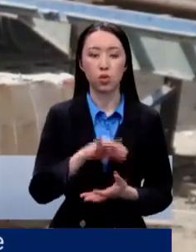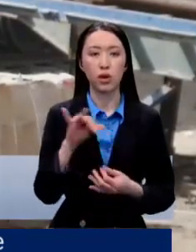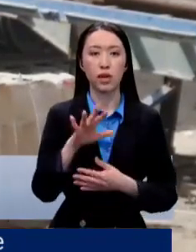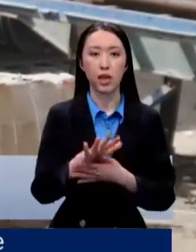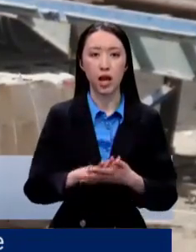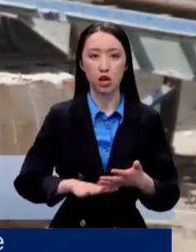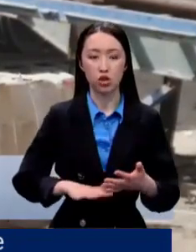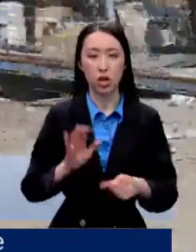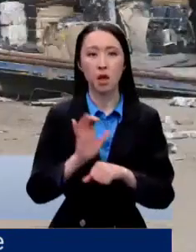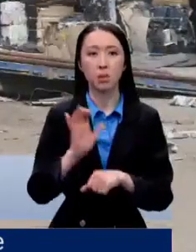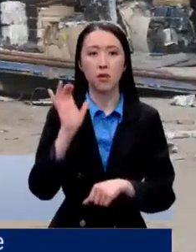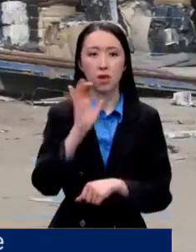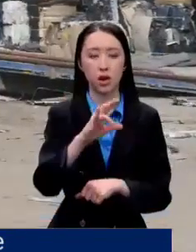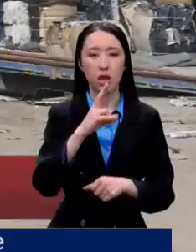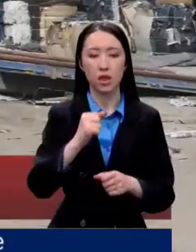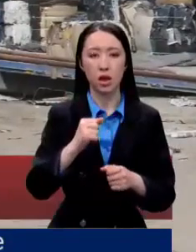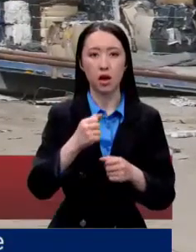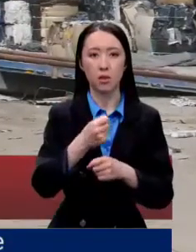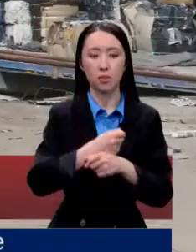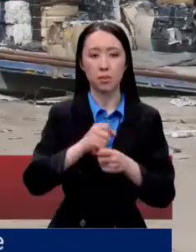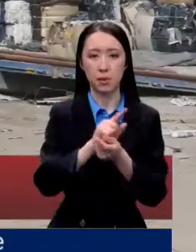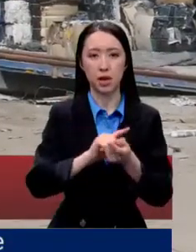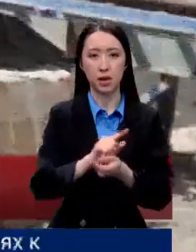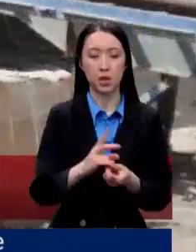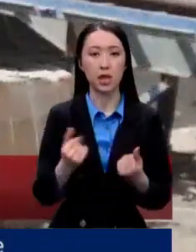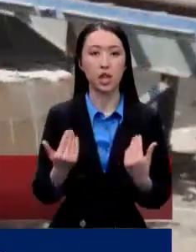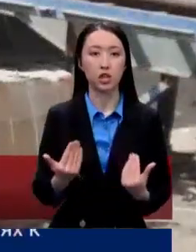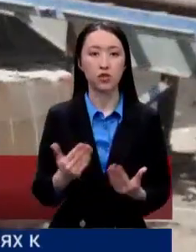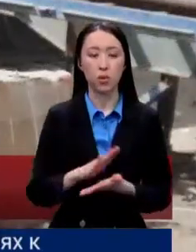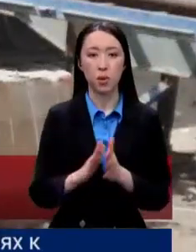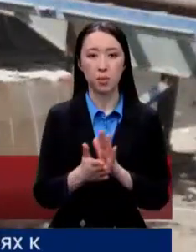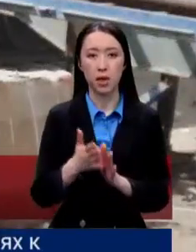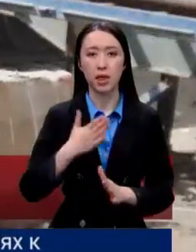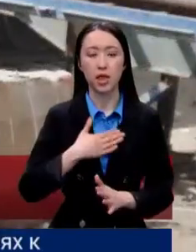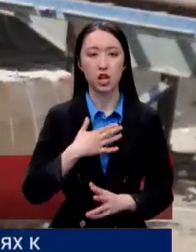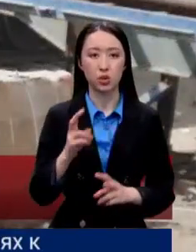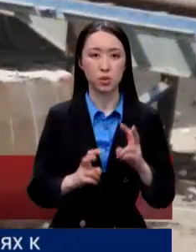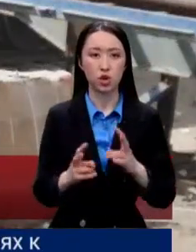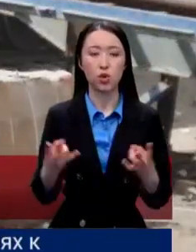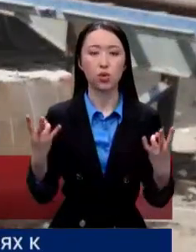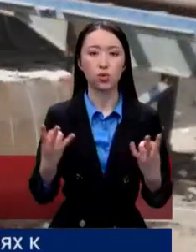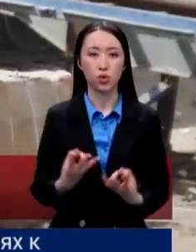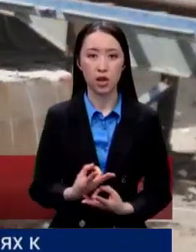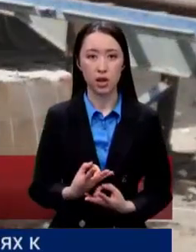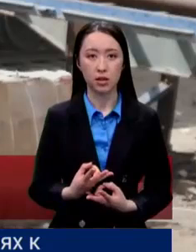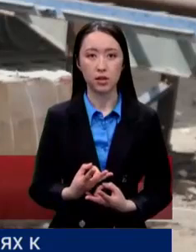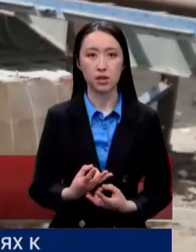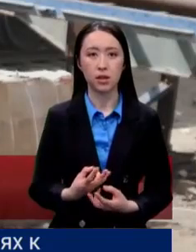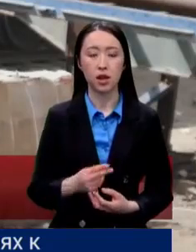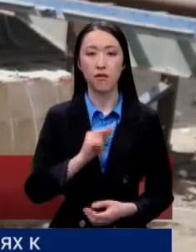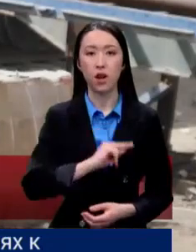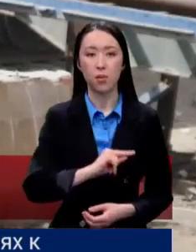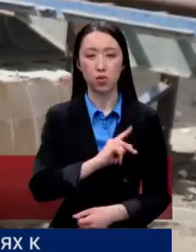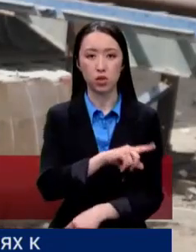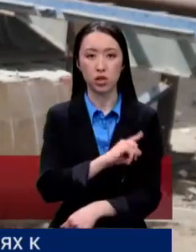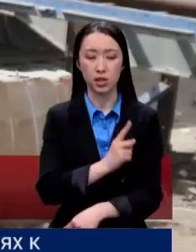дальше отправляем на переработку. На сегодняшний момент наше предприятие нуждается в